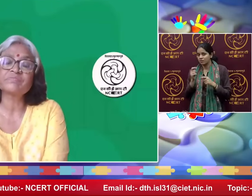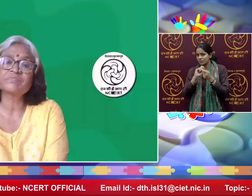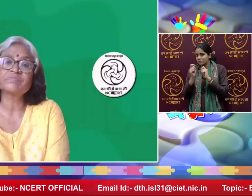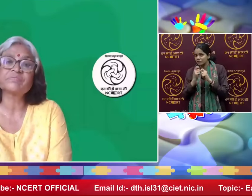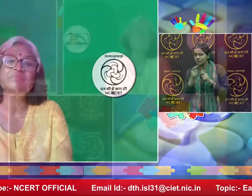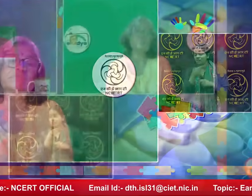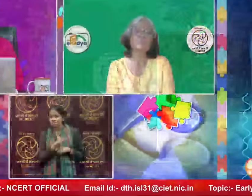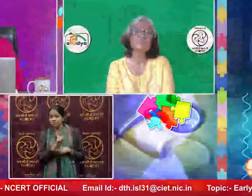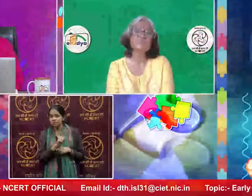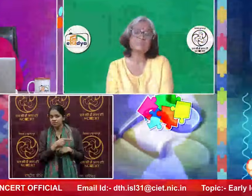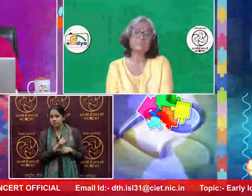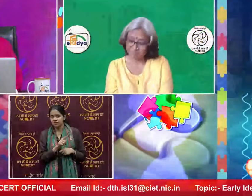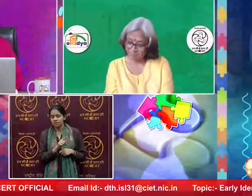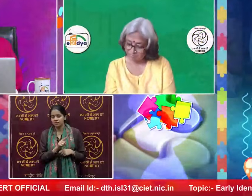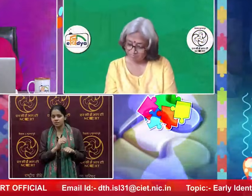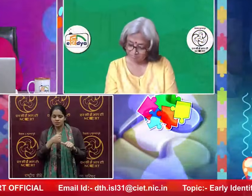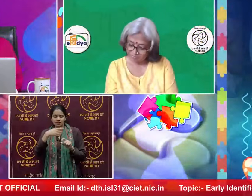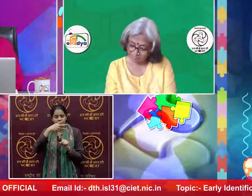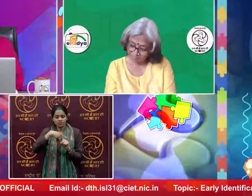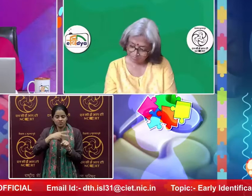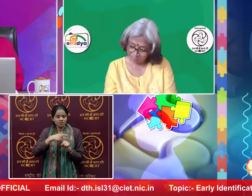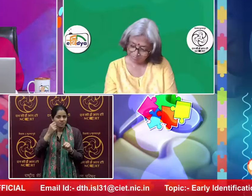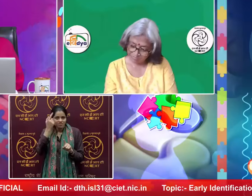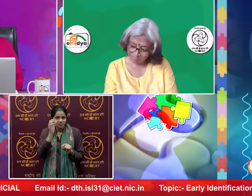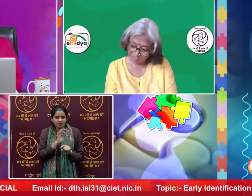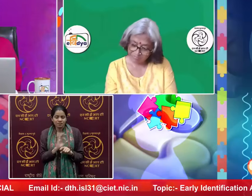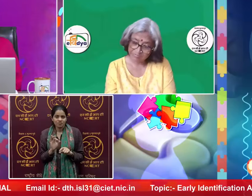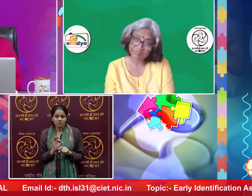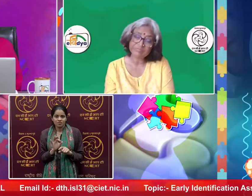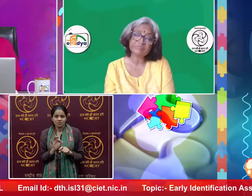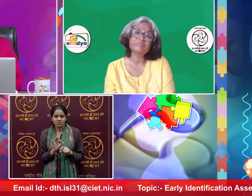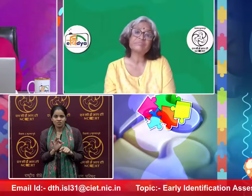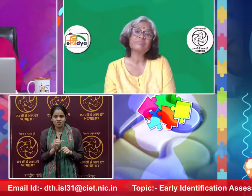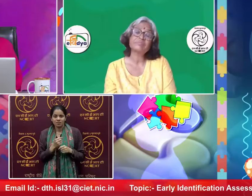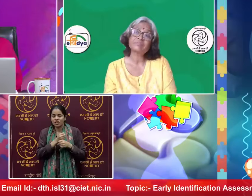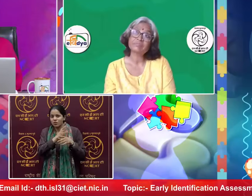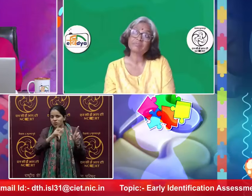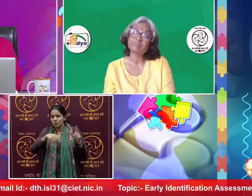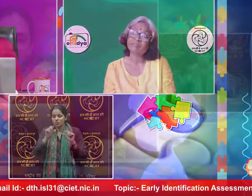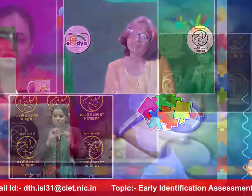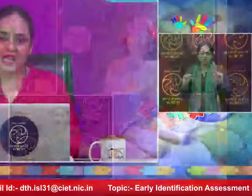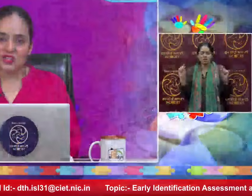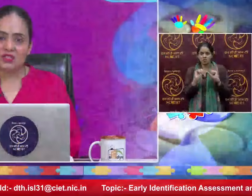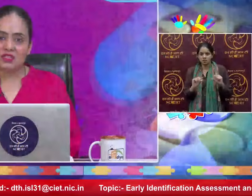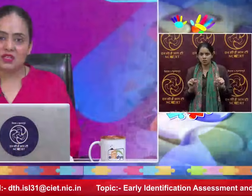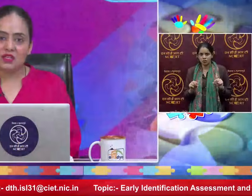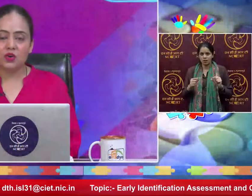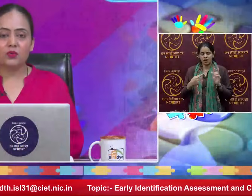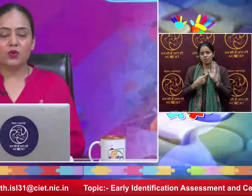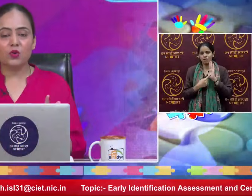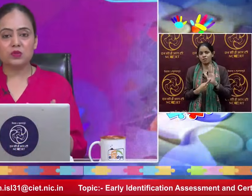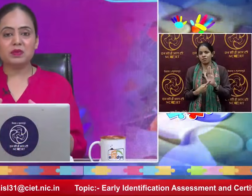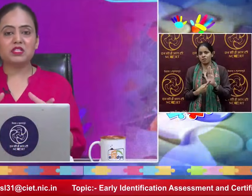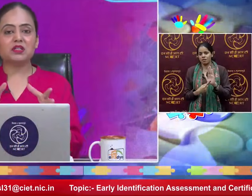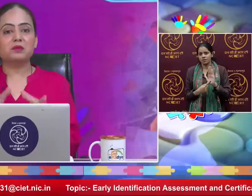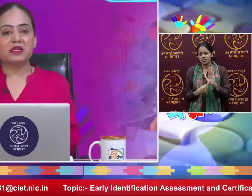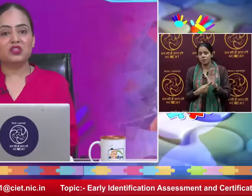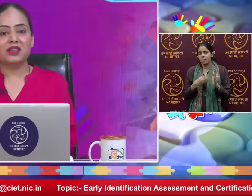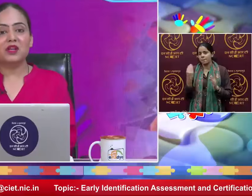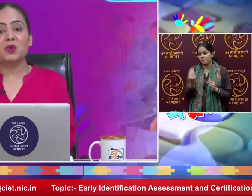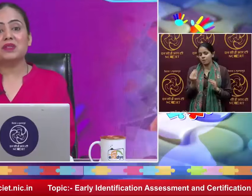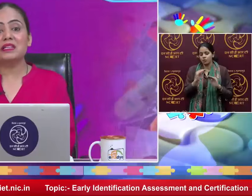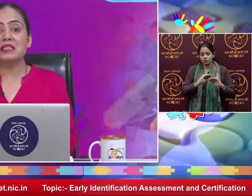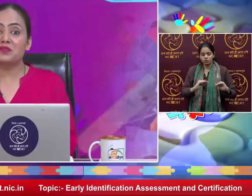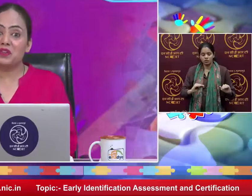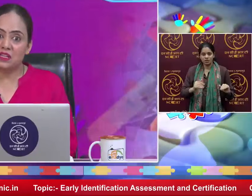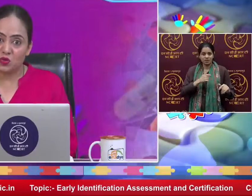ma'am, because हम बैकग्राउंड तो समझते नहीं हैं और हम अपनी जनरलाइज स्टेटमेंट्स दे देते हैं और वैसे रिएक्शंस दे देते हैं, और वो उस पर्टिकुलर बच्चे के